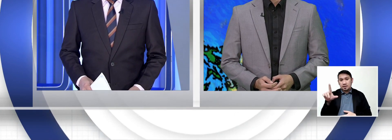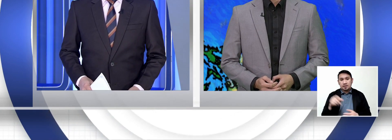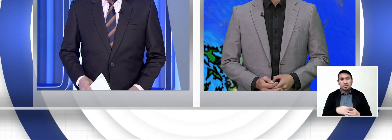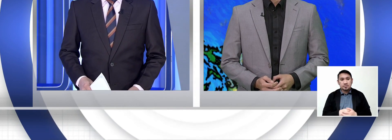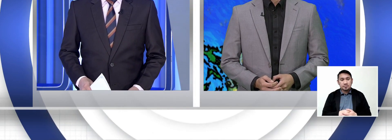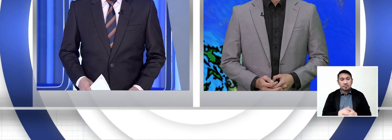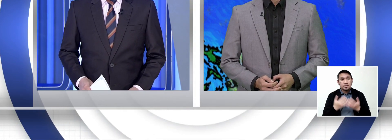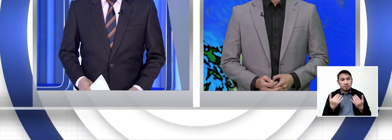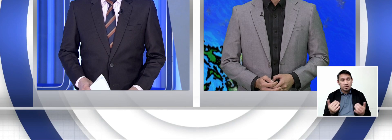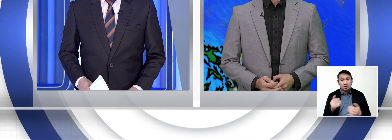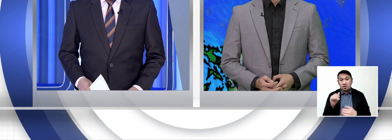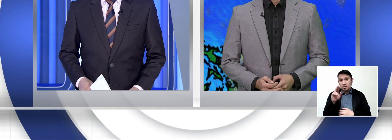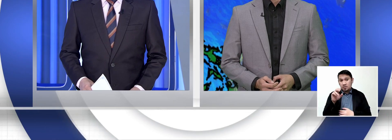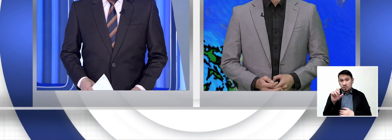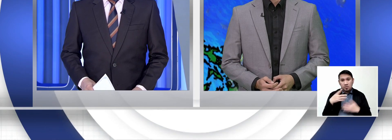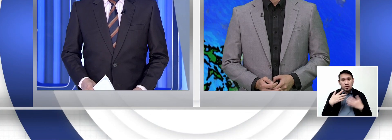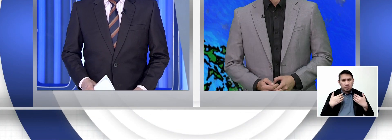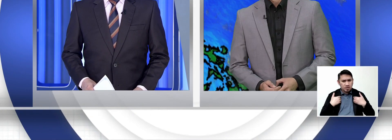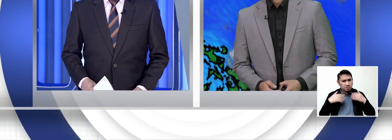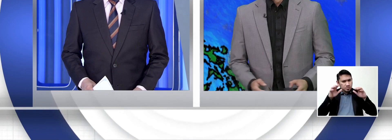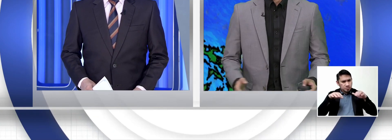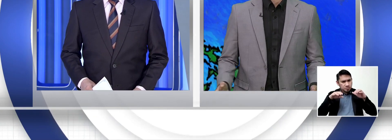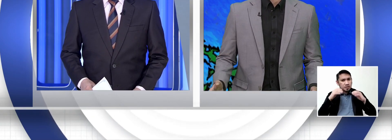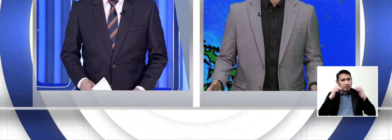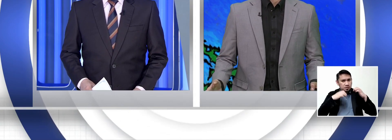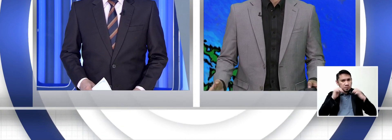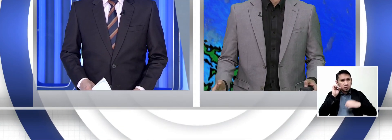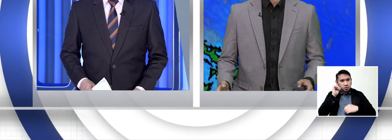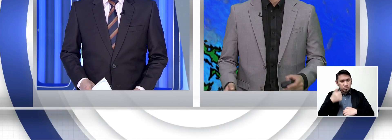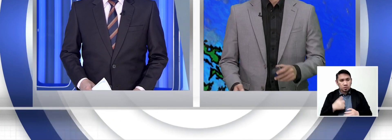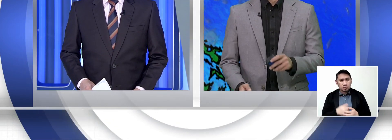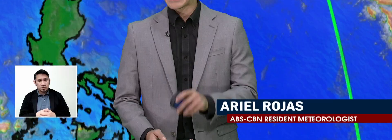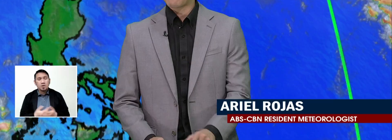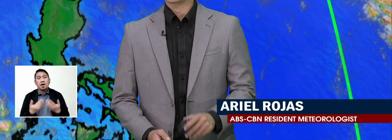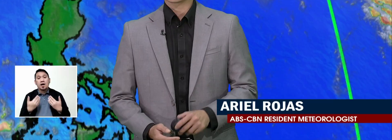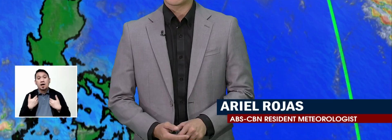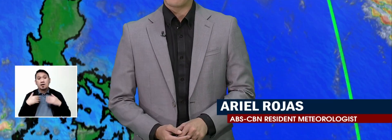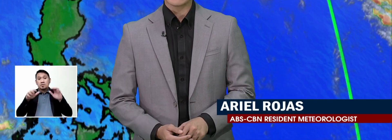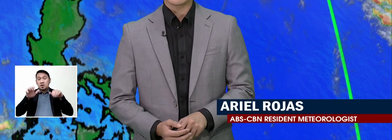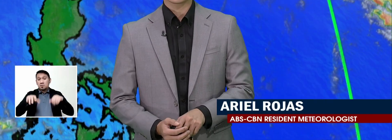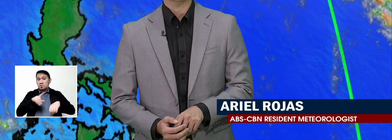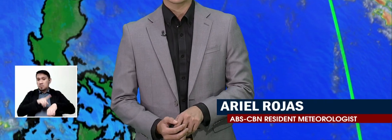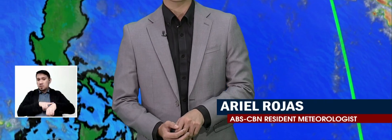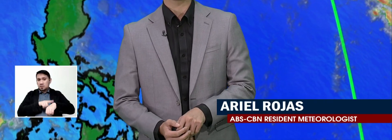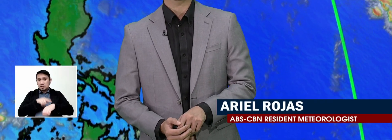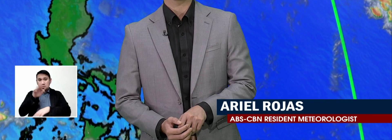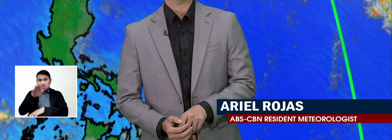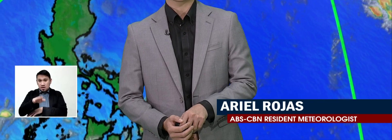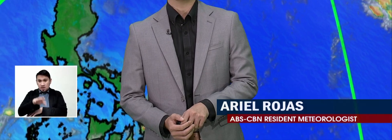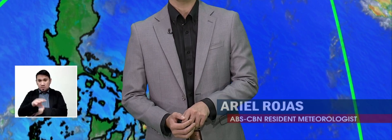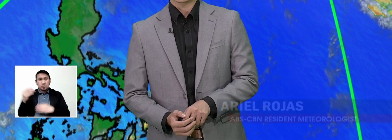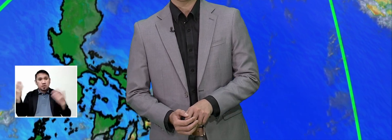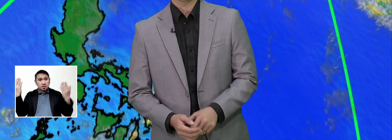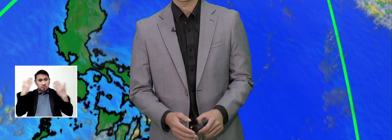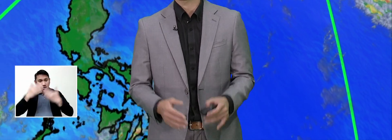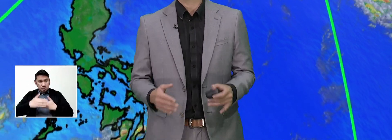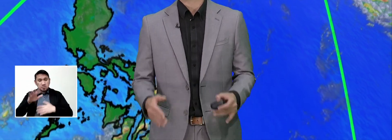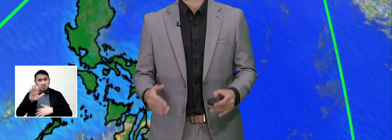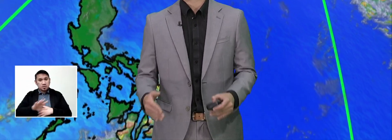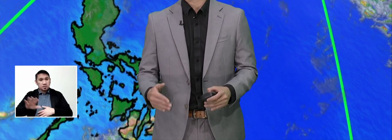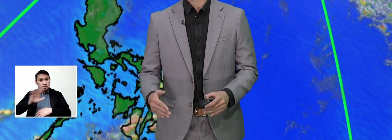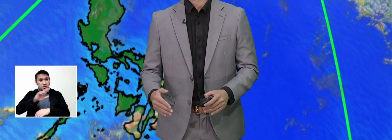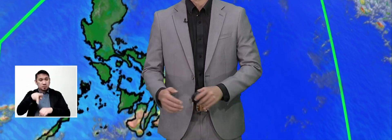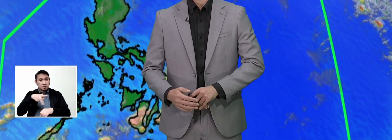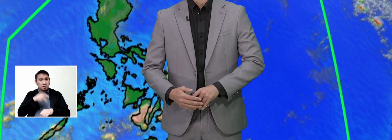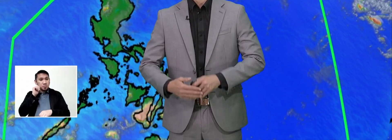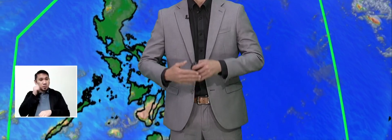mga pag-ulan ba na asahan bukas? Henry, may mga pag-ulan bandang hapon at gabi sa ilang bahagi ng bansa bukas. Normal po